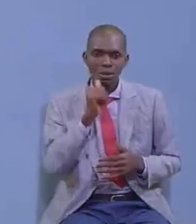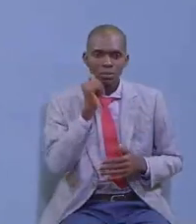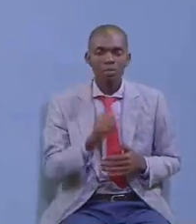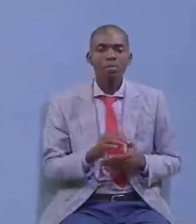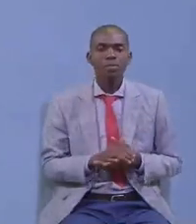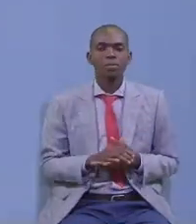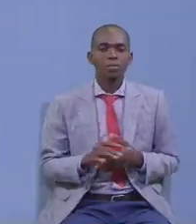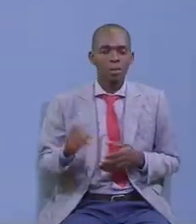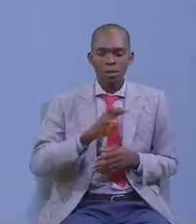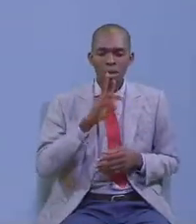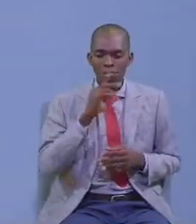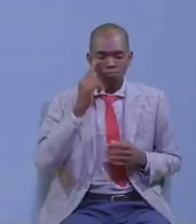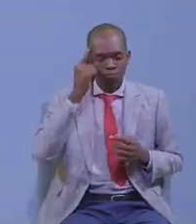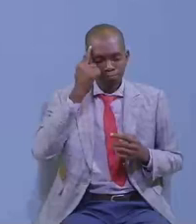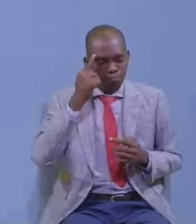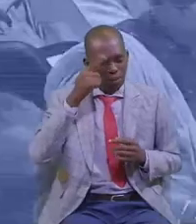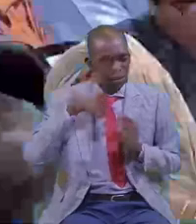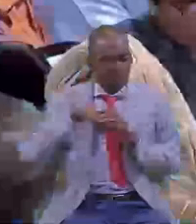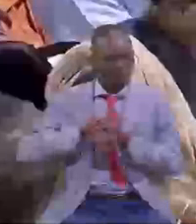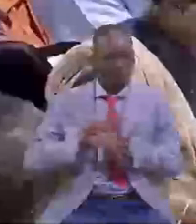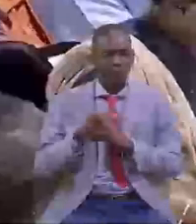Ils méditaient les Écritures chaque jour.